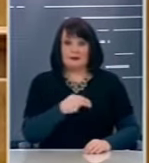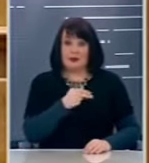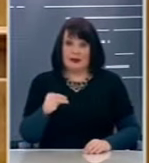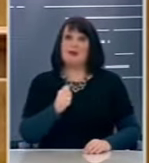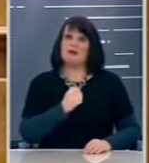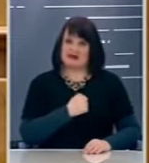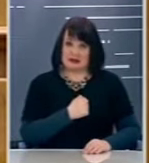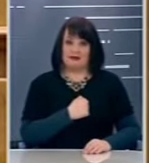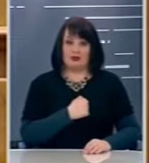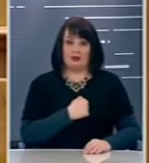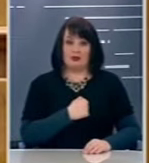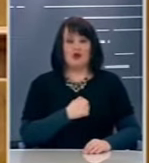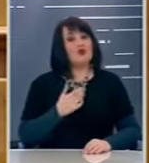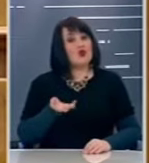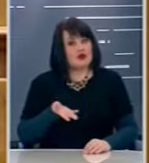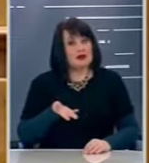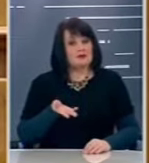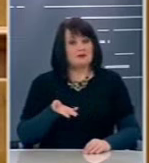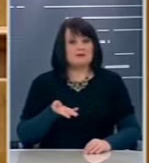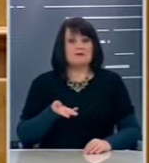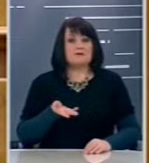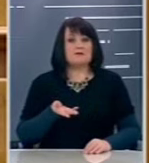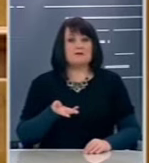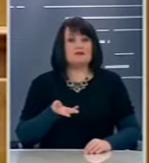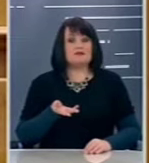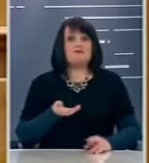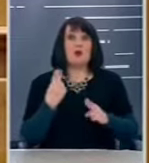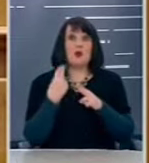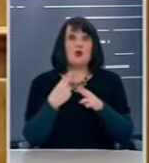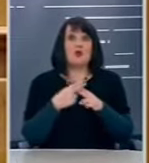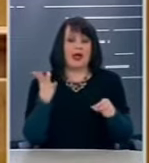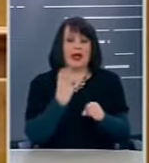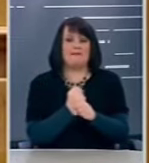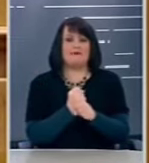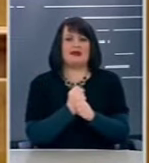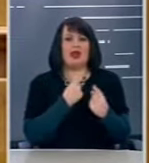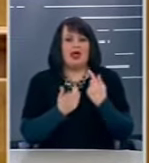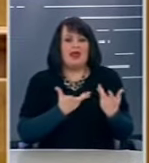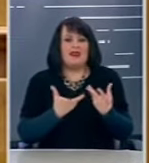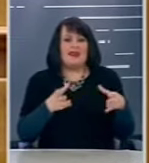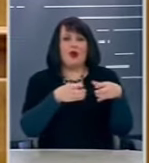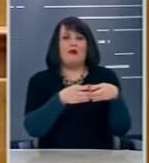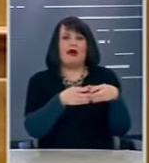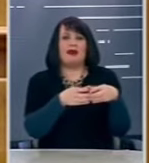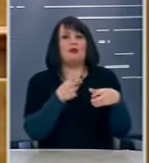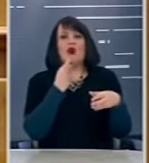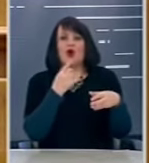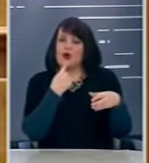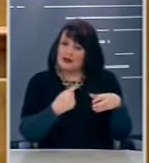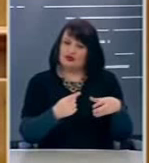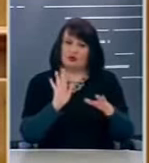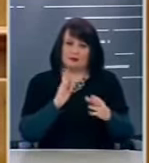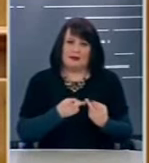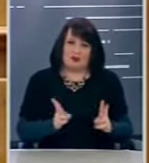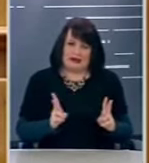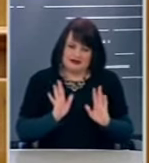θεωρώ ότι είναι εξαιρετική επιτυχία της διαπραγματευτικής ομάδας και θα εξηγήσω γιατί. Επιτρέψτε μου